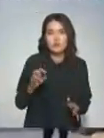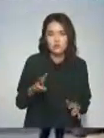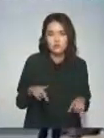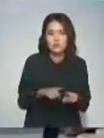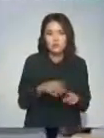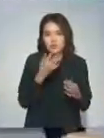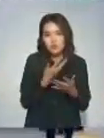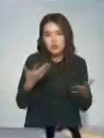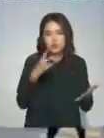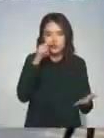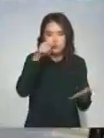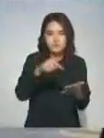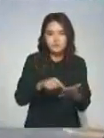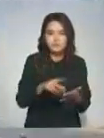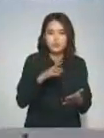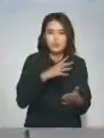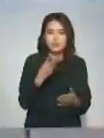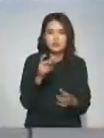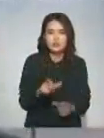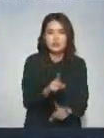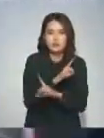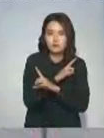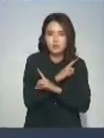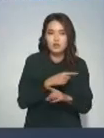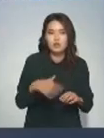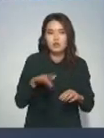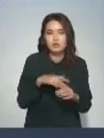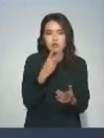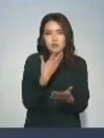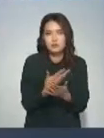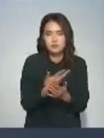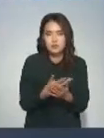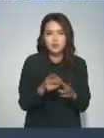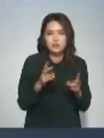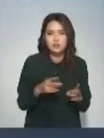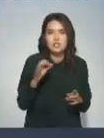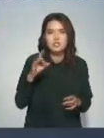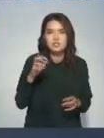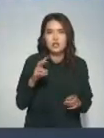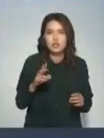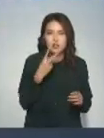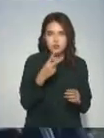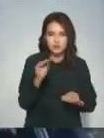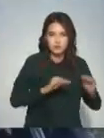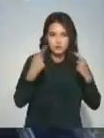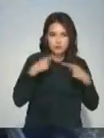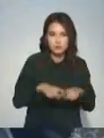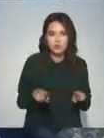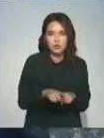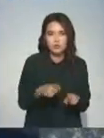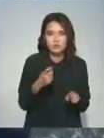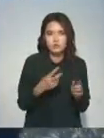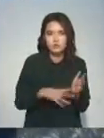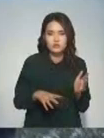несколько взрывов, 3 человека погибли. Украинская сторона показала обломки беспилотников иранского производства